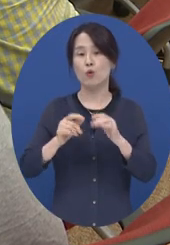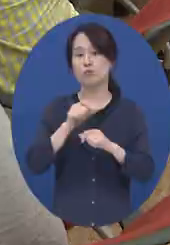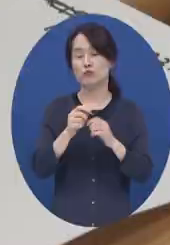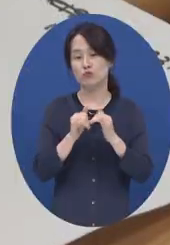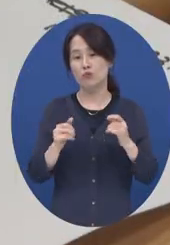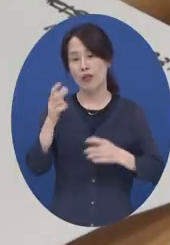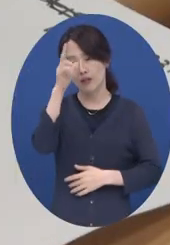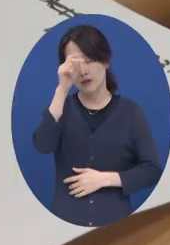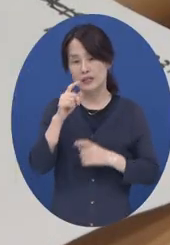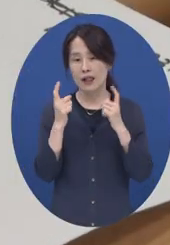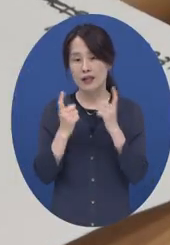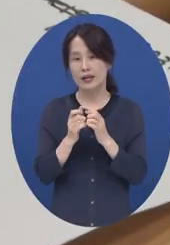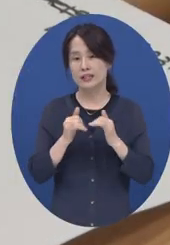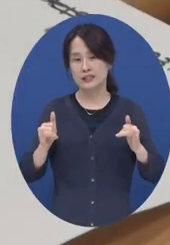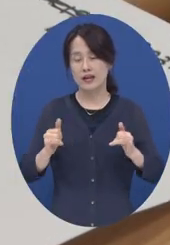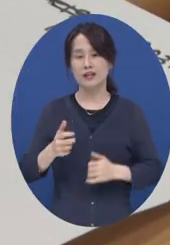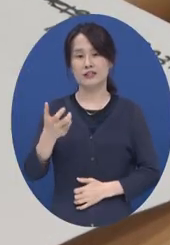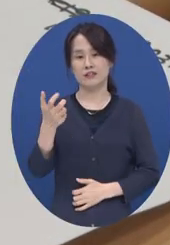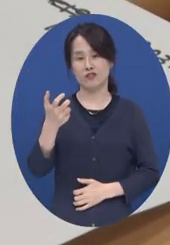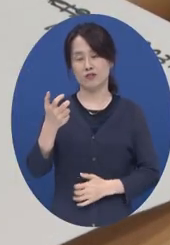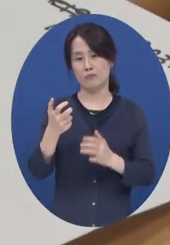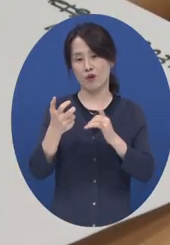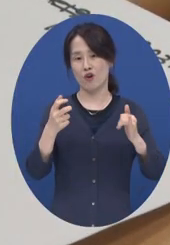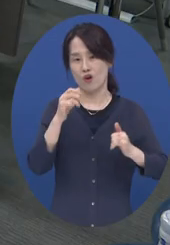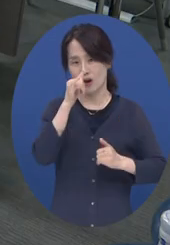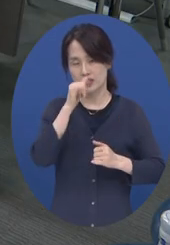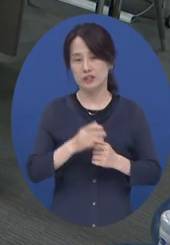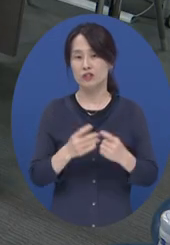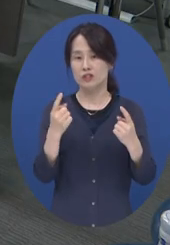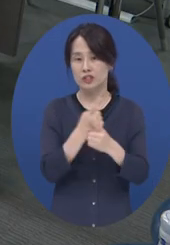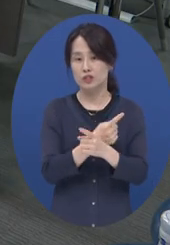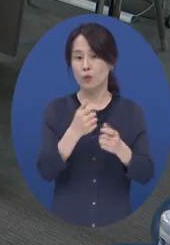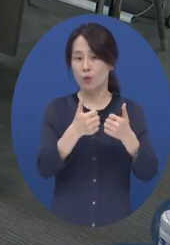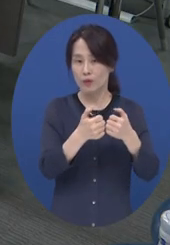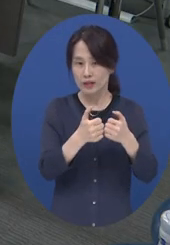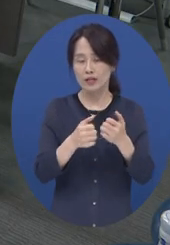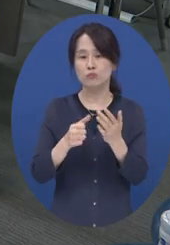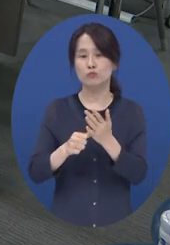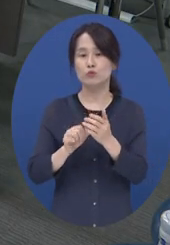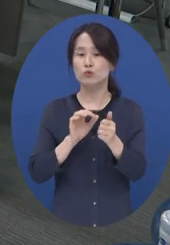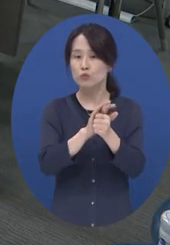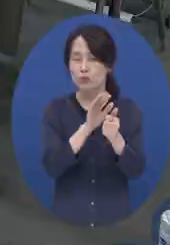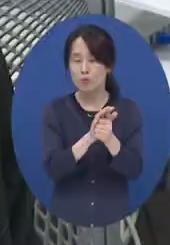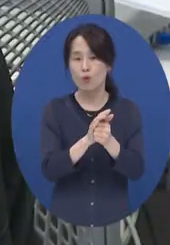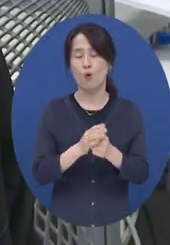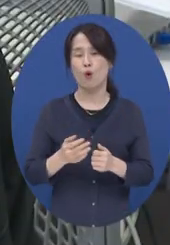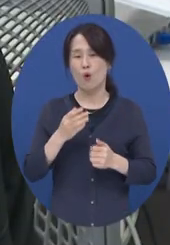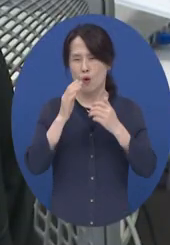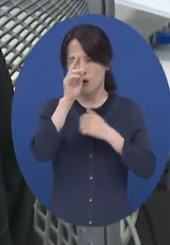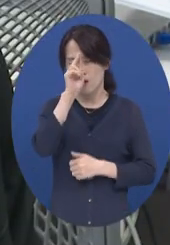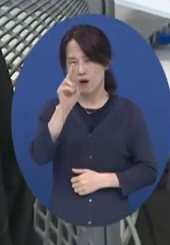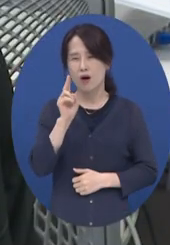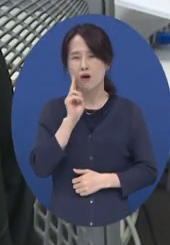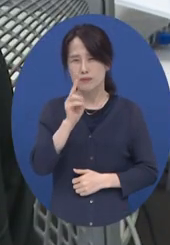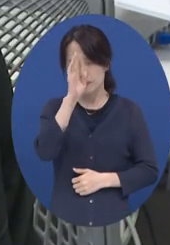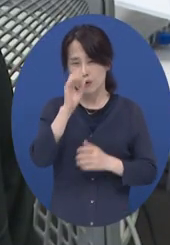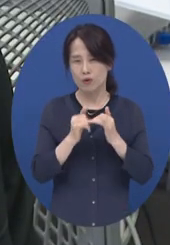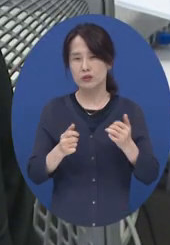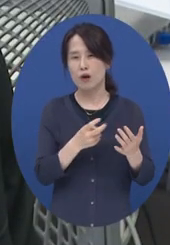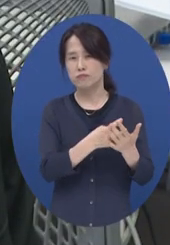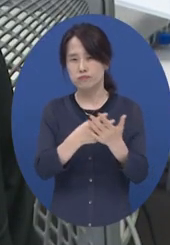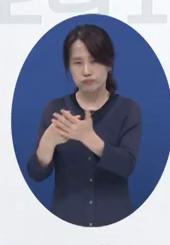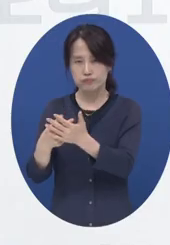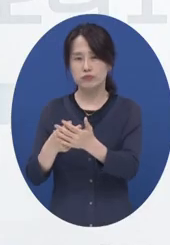민간외교 인력 등 8명 환자 치료와 심히 상담부터 물품 지원과 반역 중증환자 긴급 송 등을